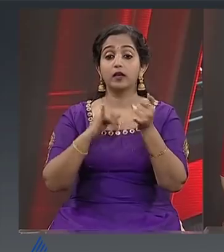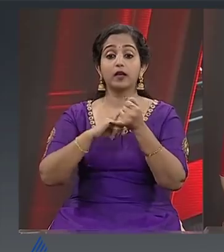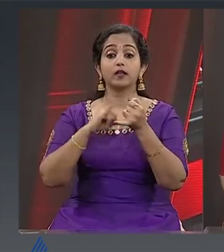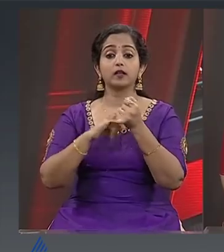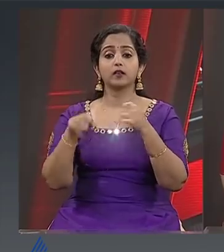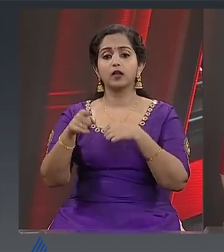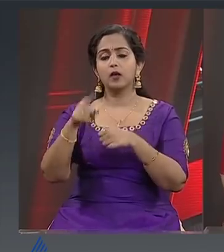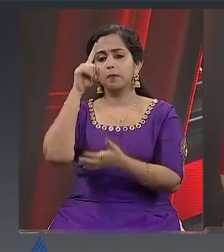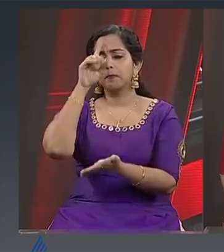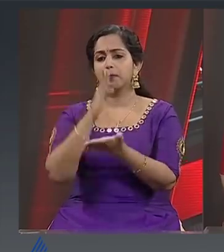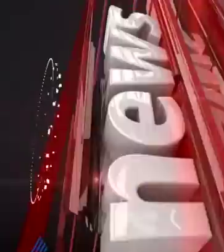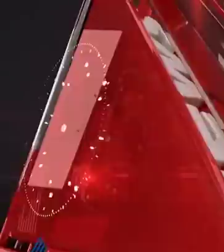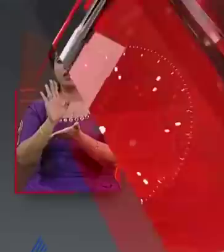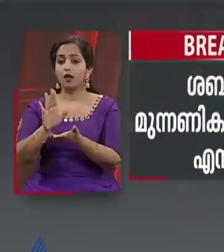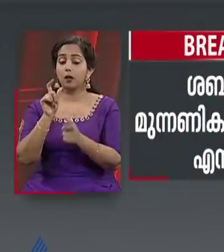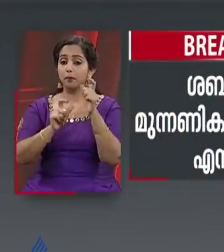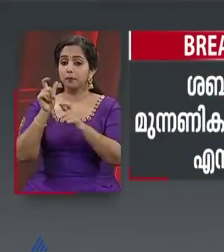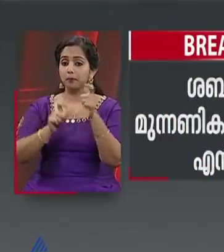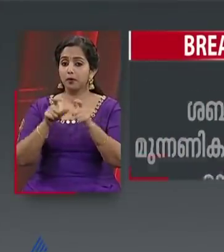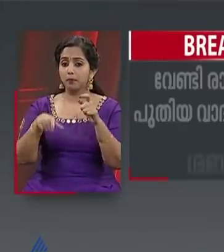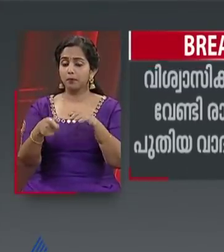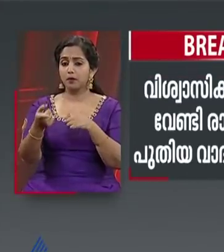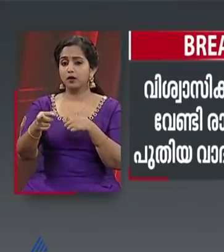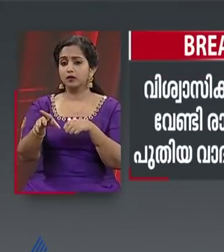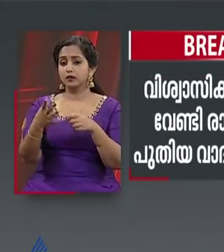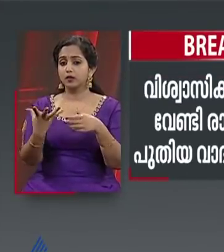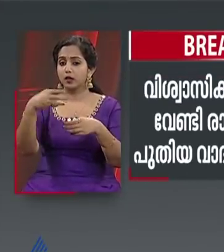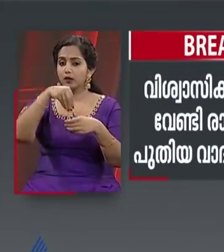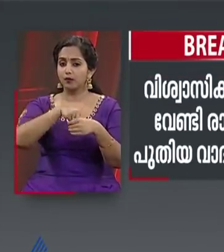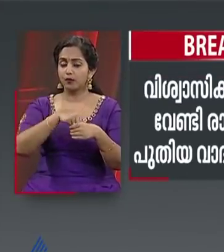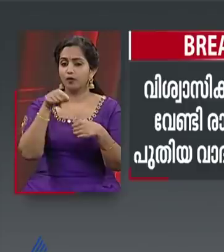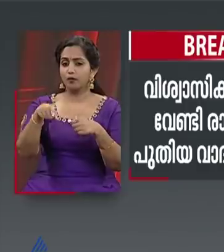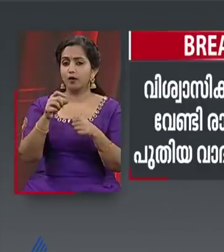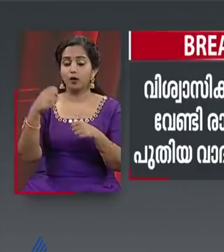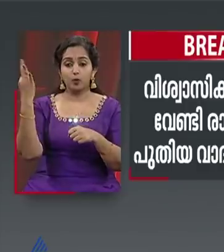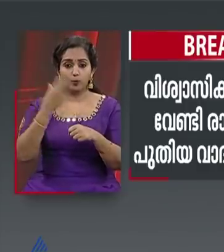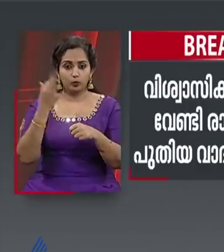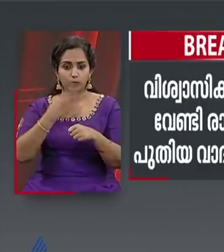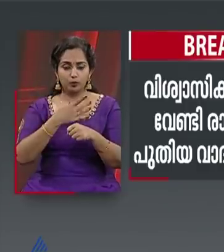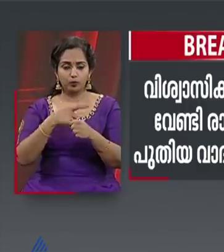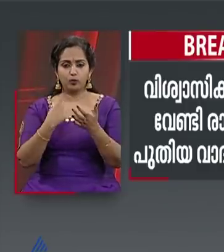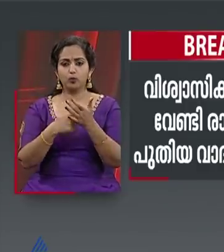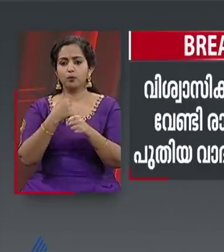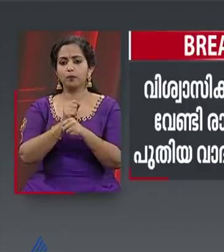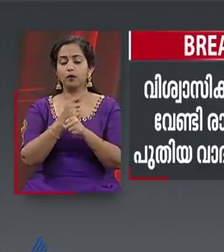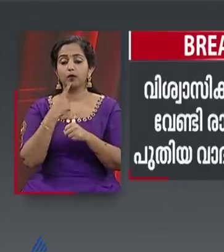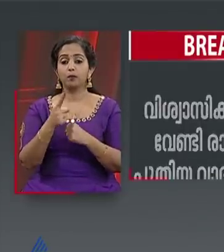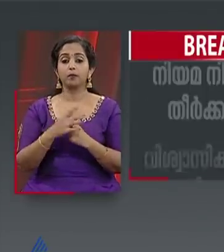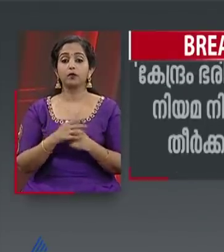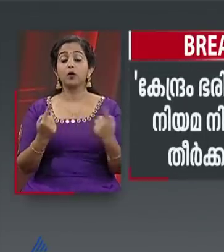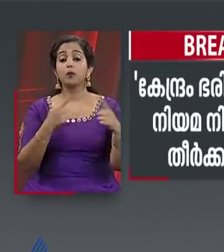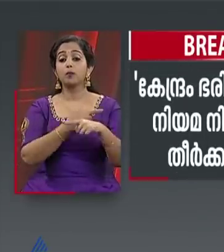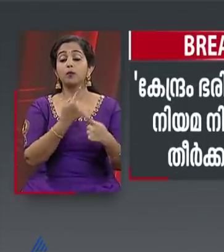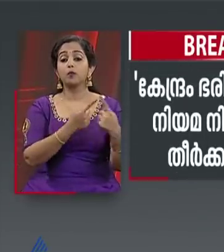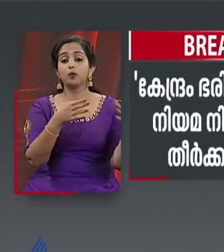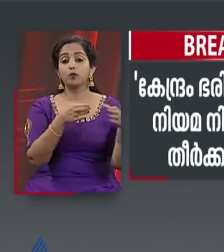പുതിയ വാദങ്ങൾ ഉന്നയിക്കുന്നുവെന്ന് NSS വിമർശിച്ചു. വിവരങ്ങളുമായി KG കമലേഷ് ചേരുന്നു. കമലേഷ്, പ്രതിപക്ഷം ശബരിമല